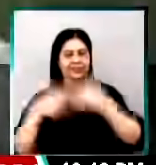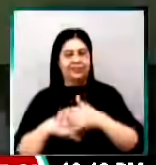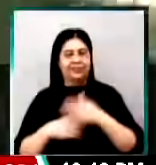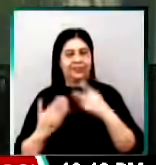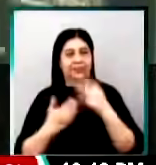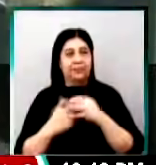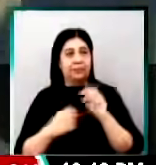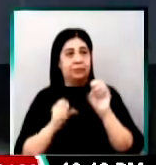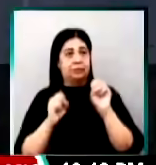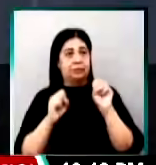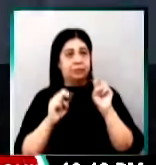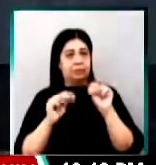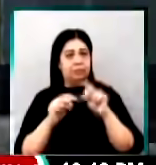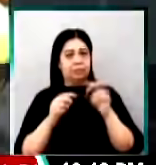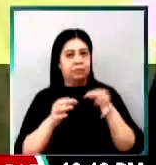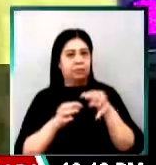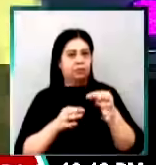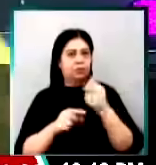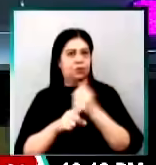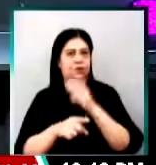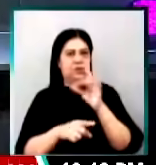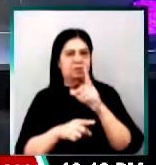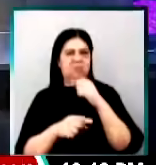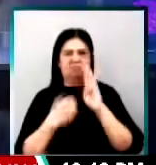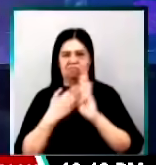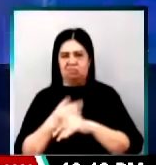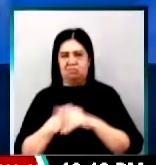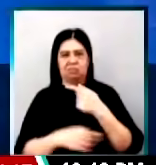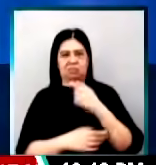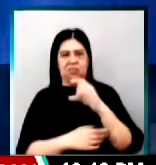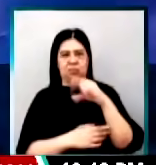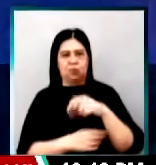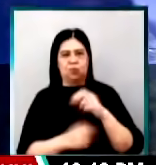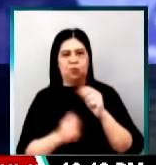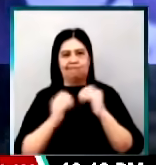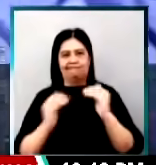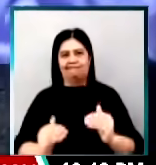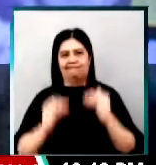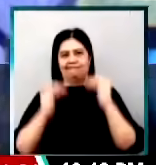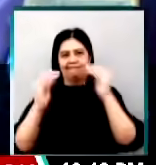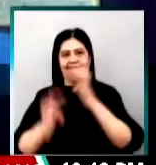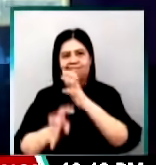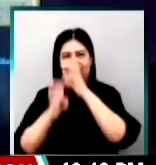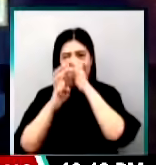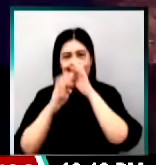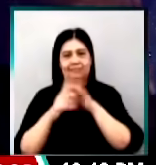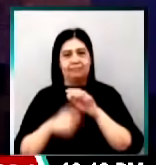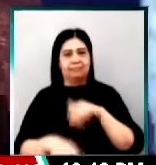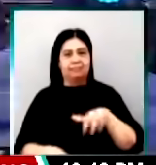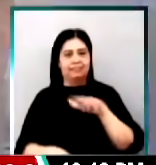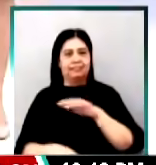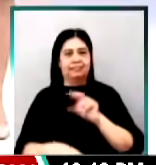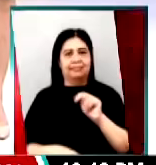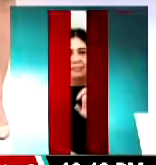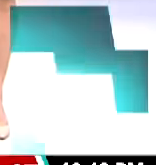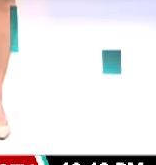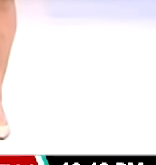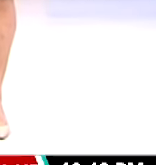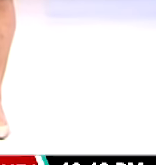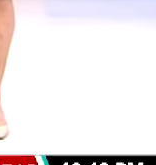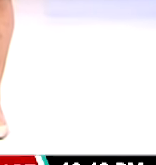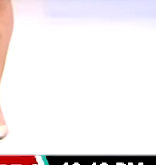ito sa August 8 matapos ibalik sa GCQ with heightened restrictions ang NCR.